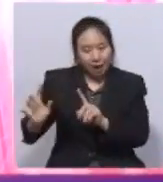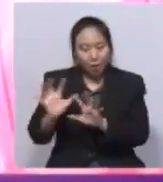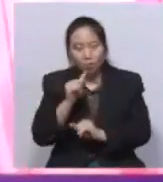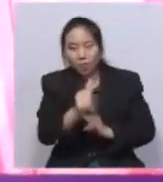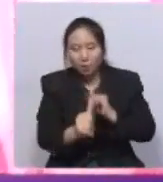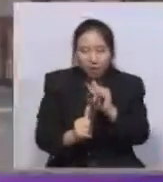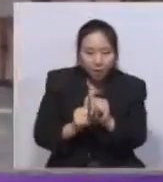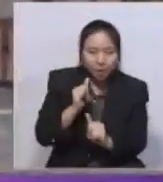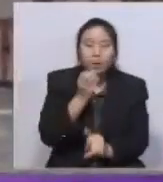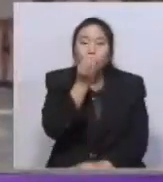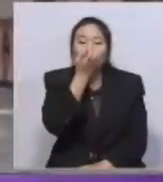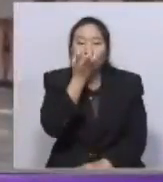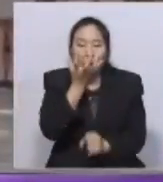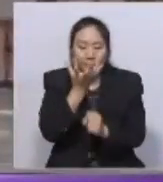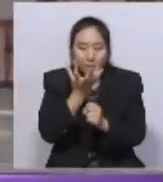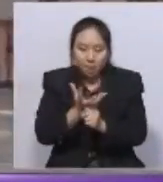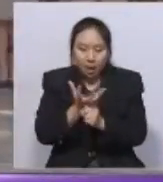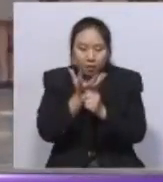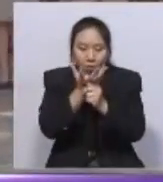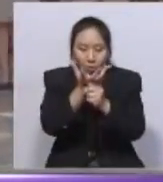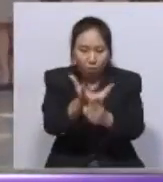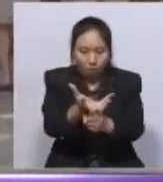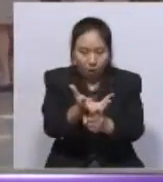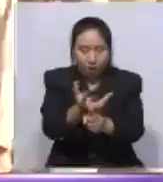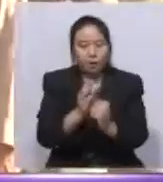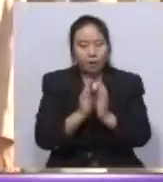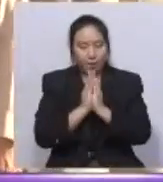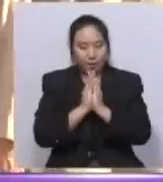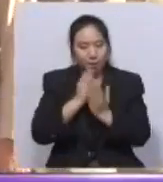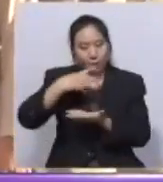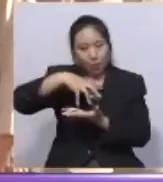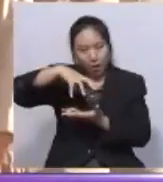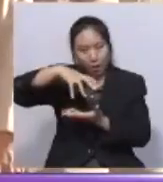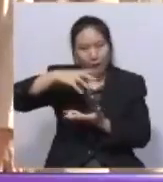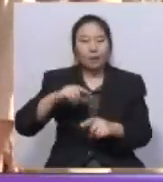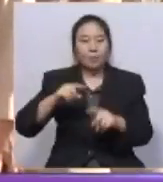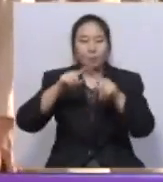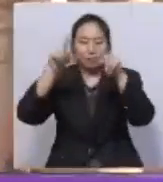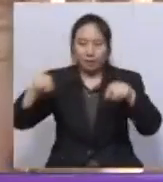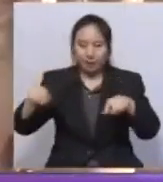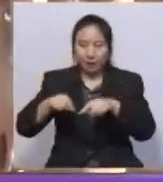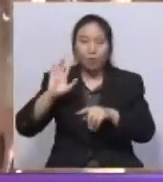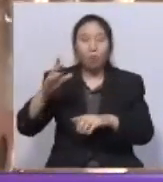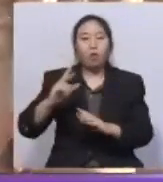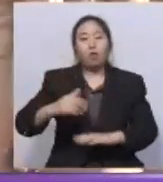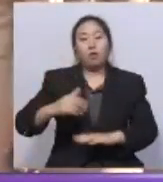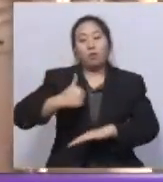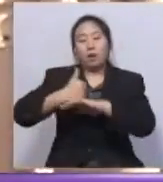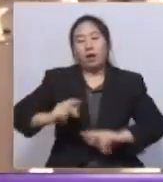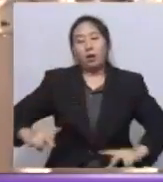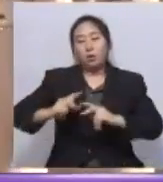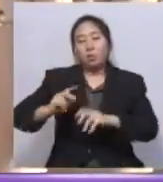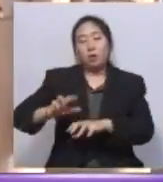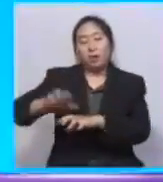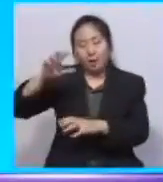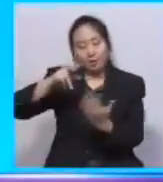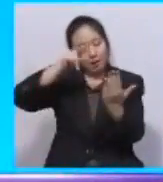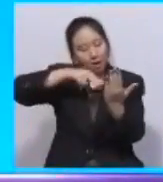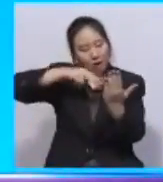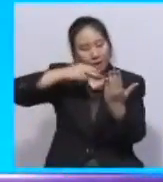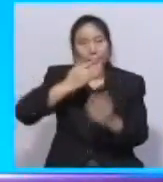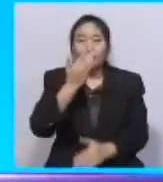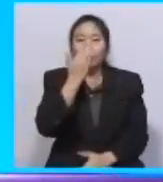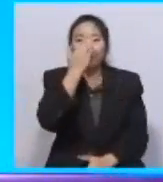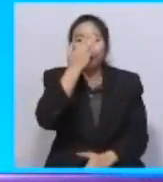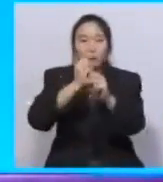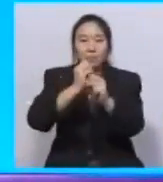ไม้ถวายราชสักการะกล่าวราชสดุดีและอ่านสารรัฐมนตรีว่าการกระทรวงมหาดไทยเบื้องหน้าพระบรมราชานุสาว